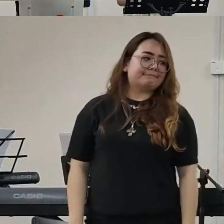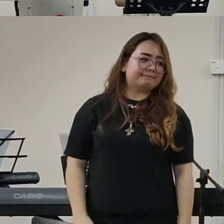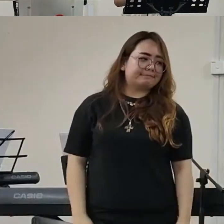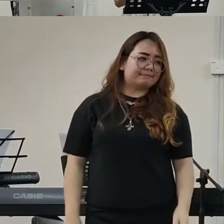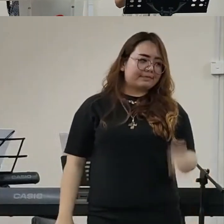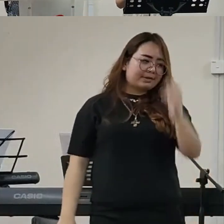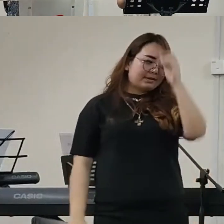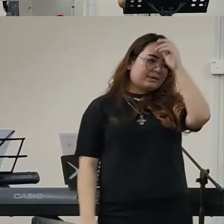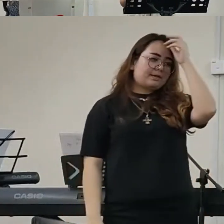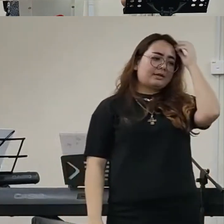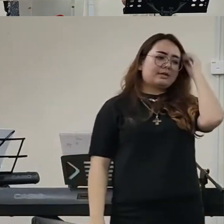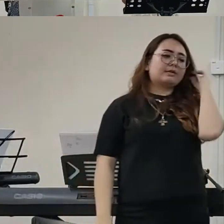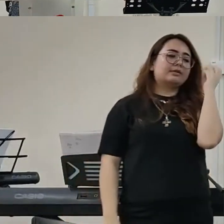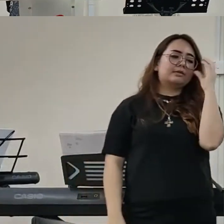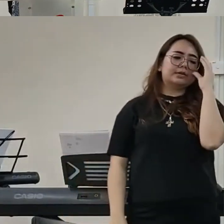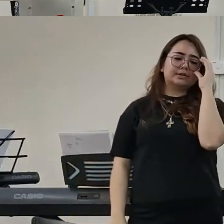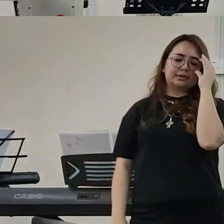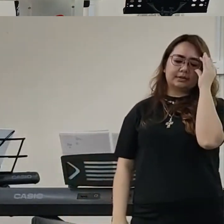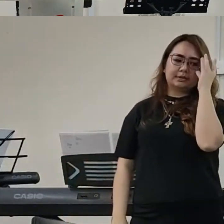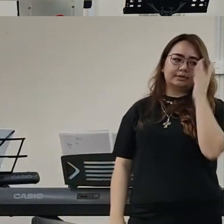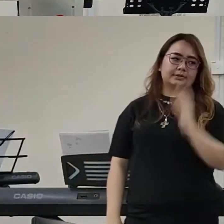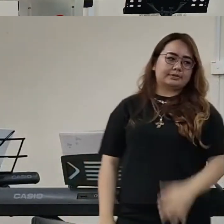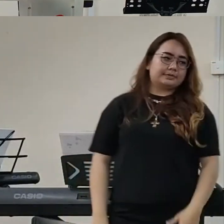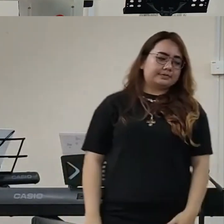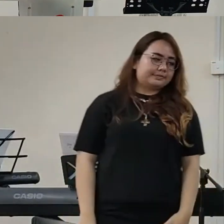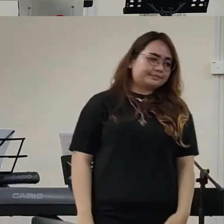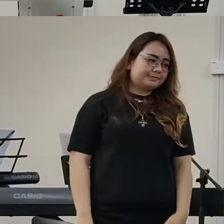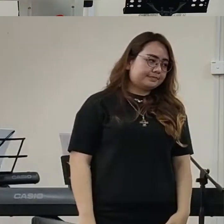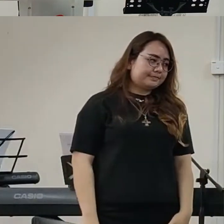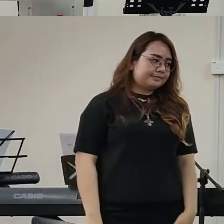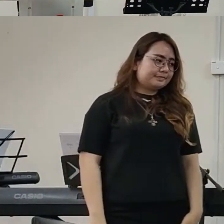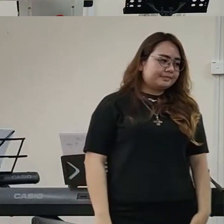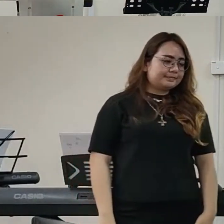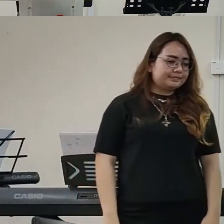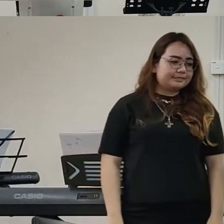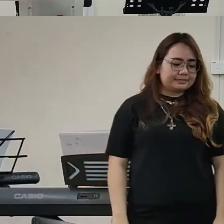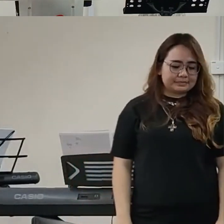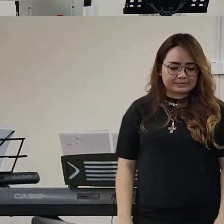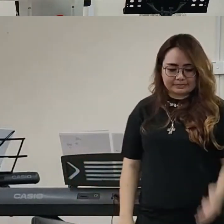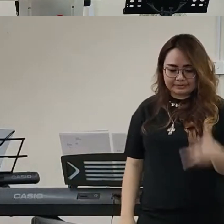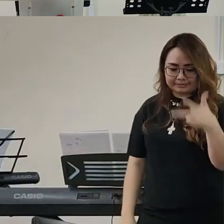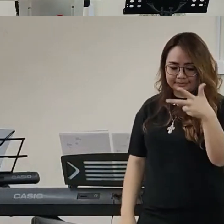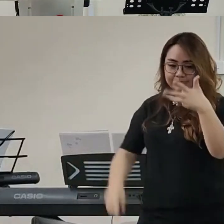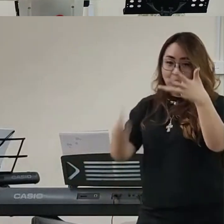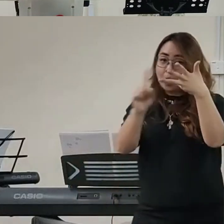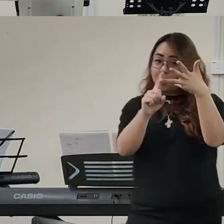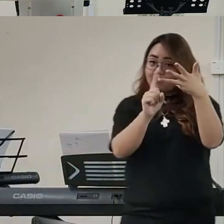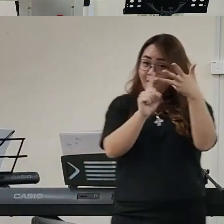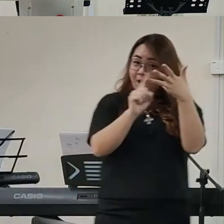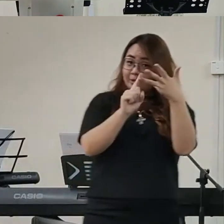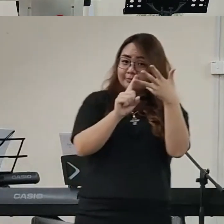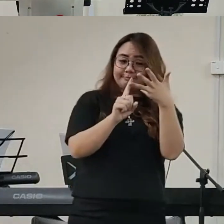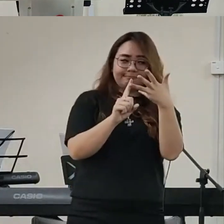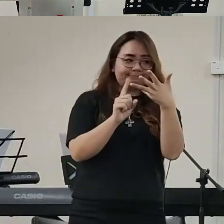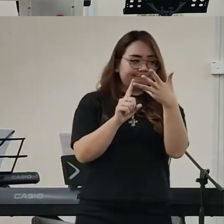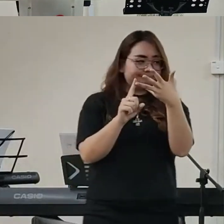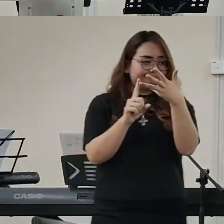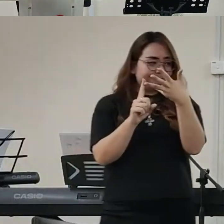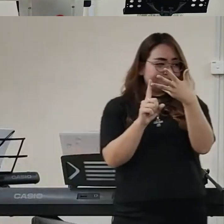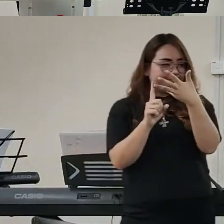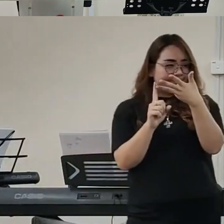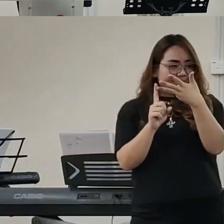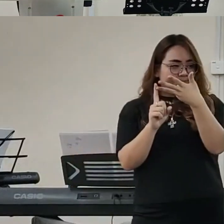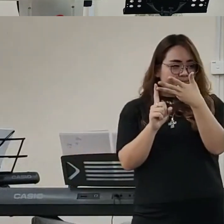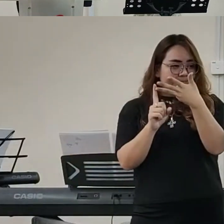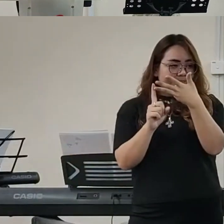碎，在他的情感方面，在他的性方面有破碎，我们要就是置之不理的。 And the fourth one is very interesting, which some